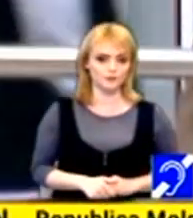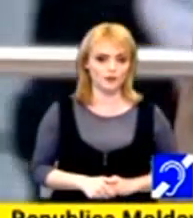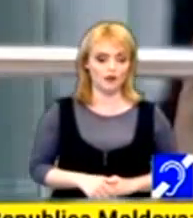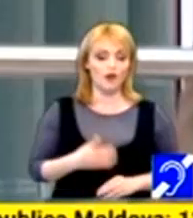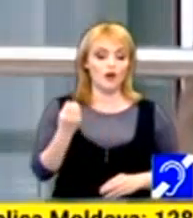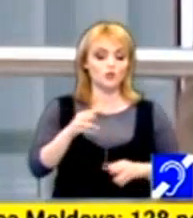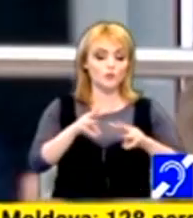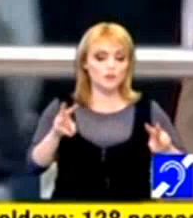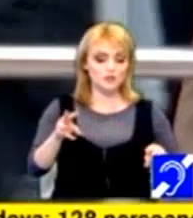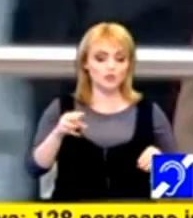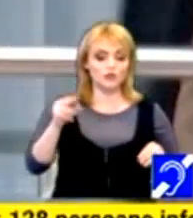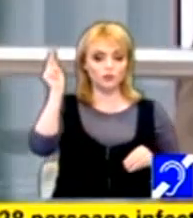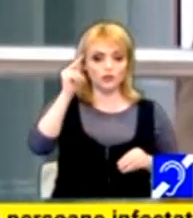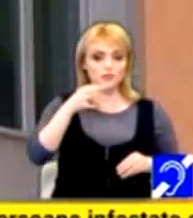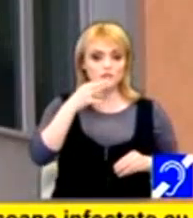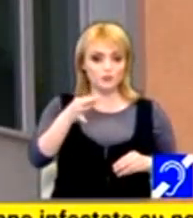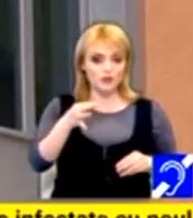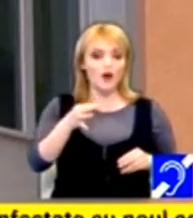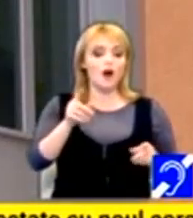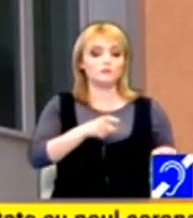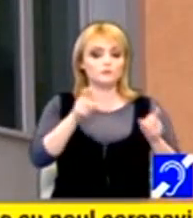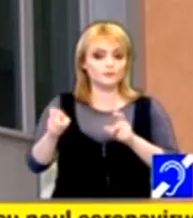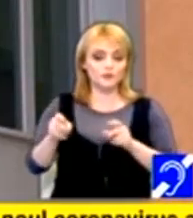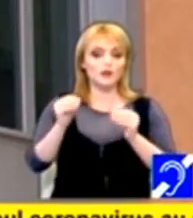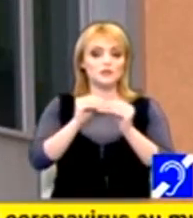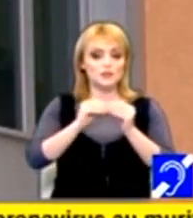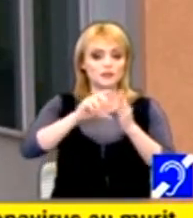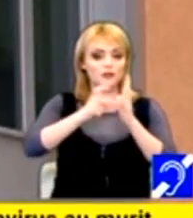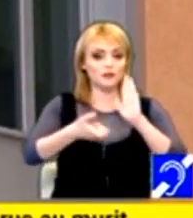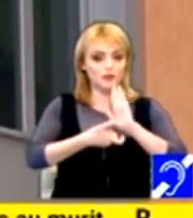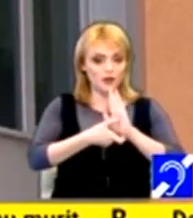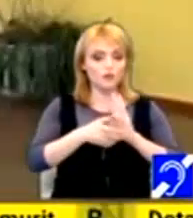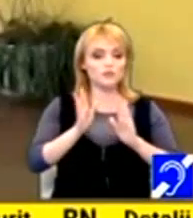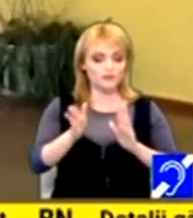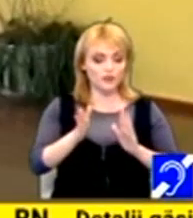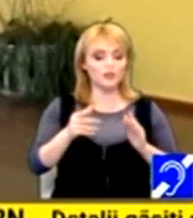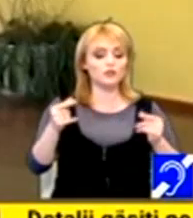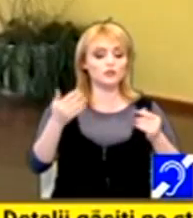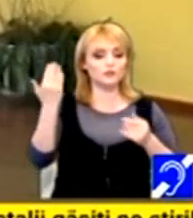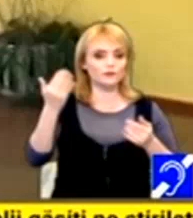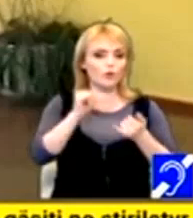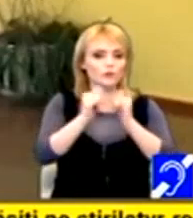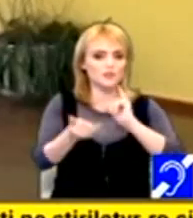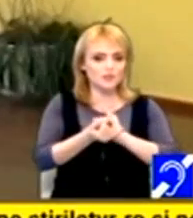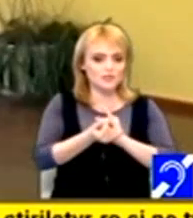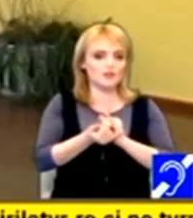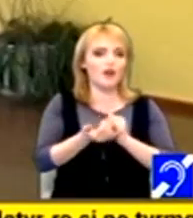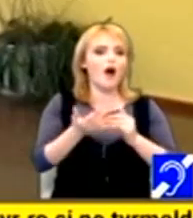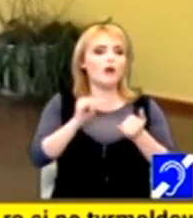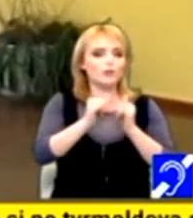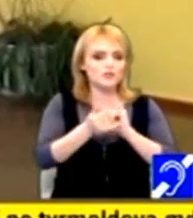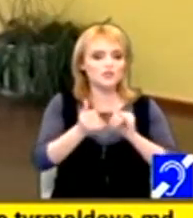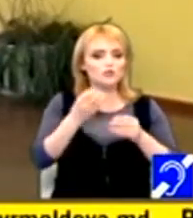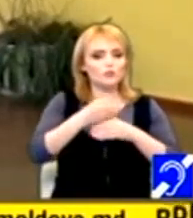Igor Șarov a declarat că admiterea în clasa 10-a se va face conform unor condiții ce vor fi stabilite ulterior de Ministerul